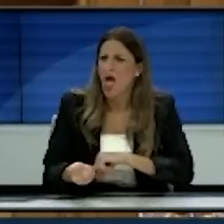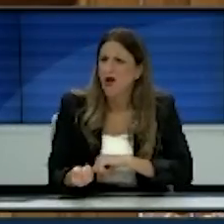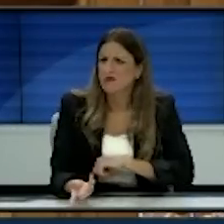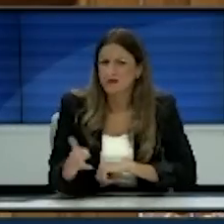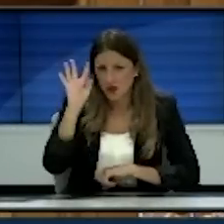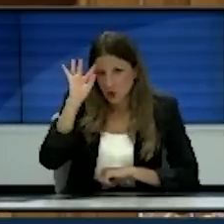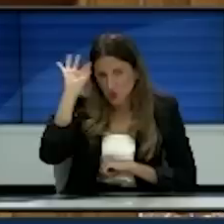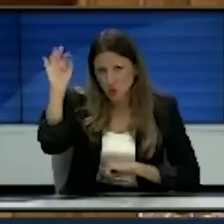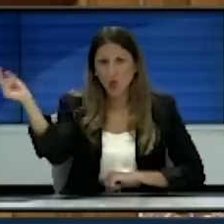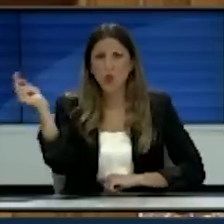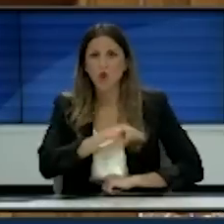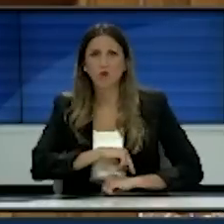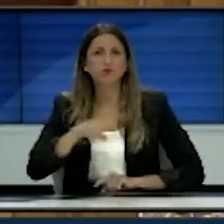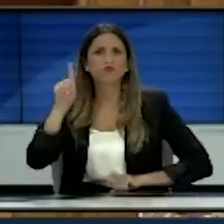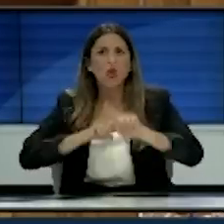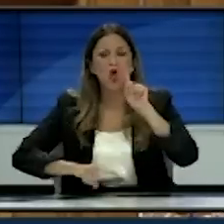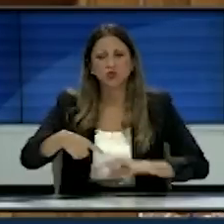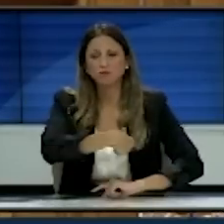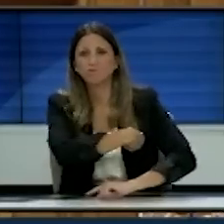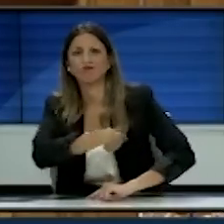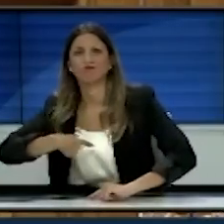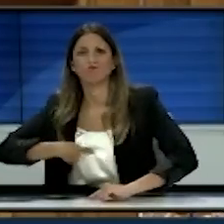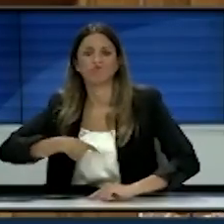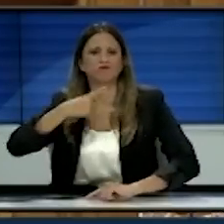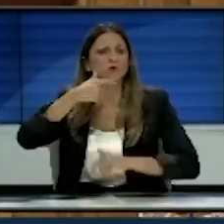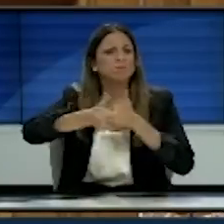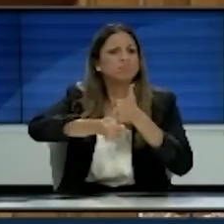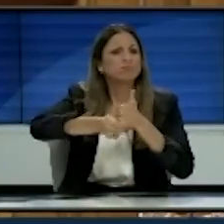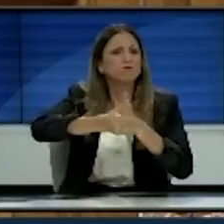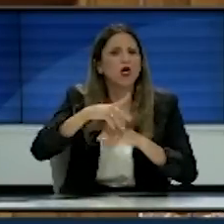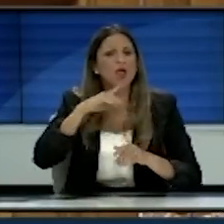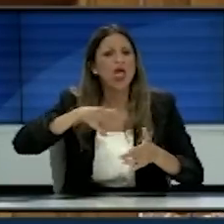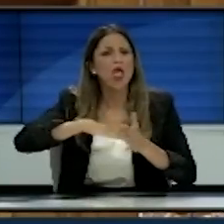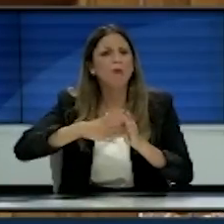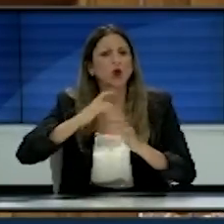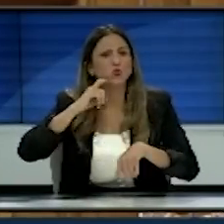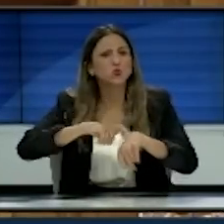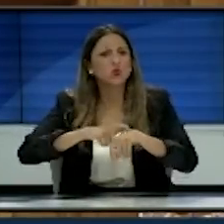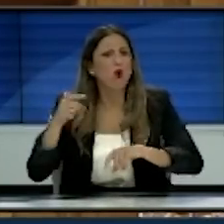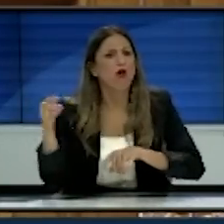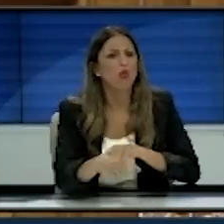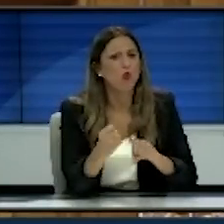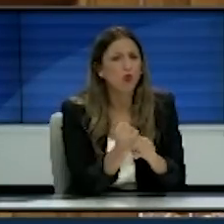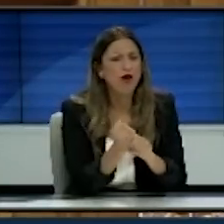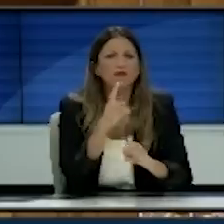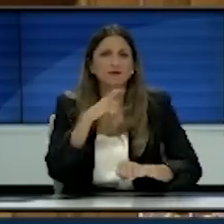που καταγράφει τη συνολική δραστηριότητα του εργαζόμενου, ακόμα και πότε πάει η τουαλέτα.